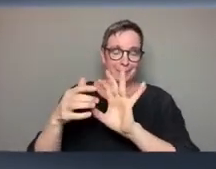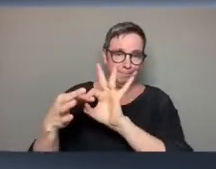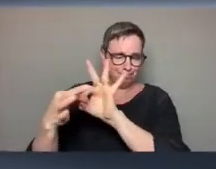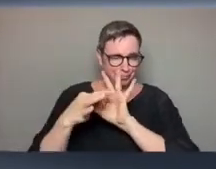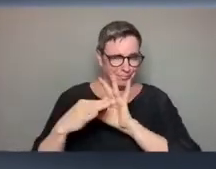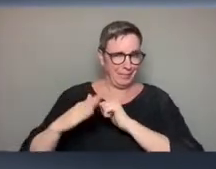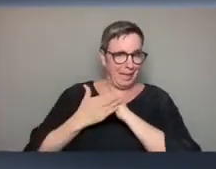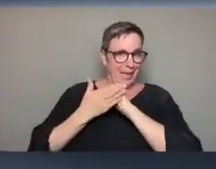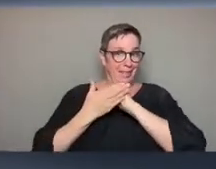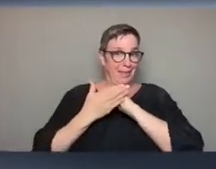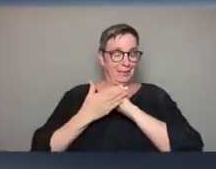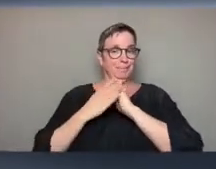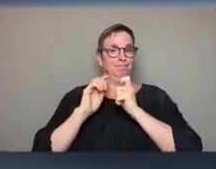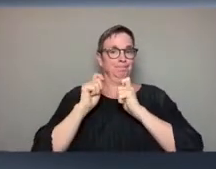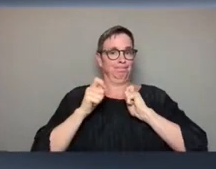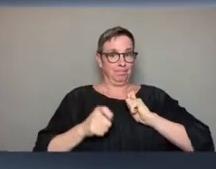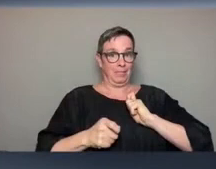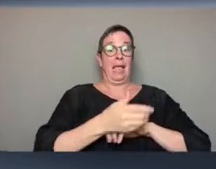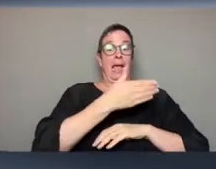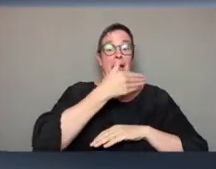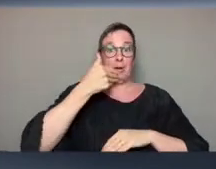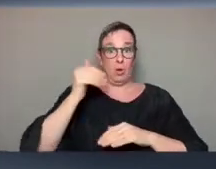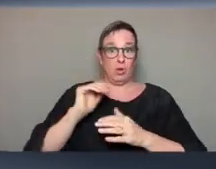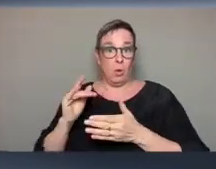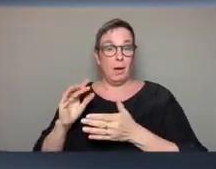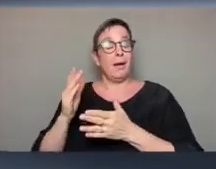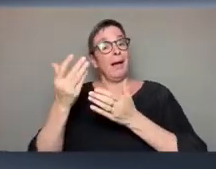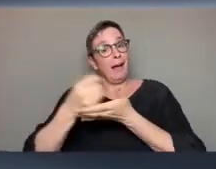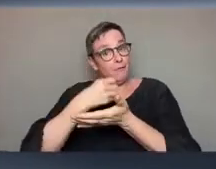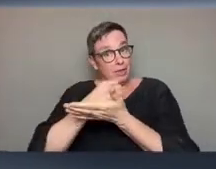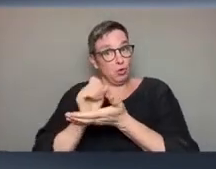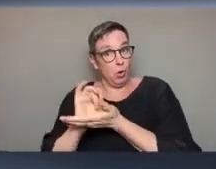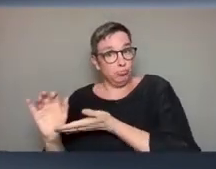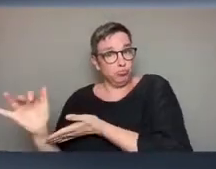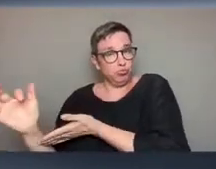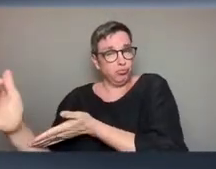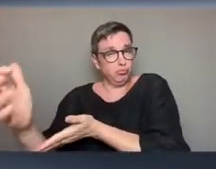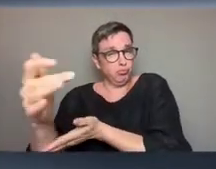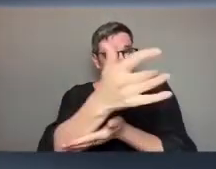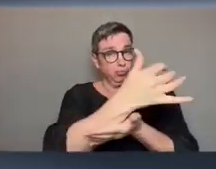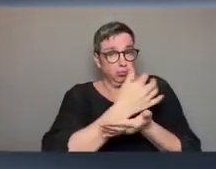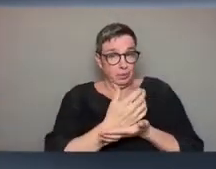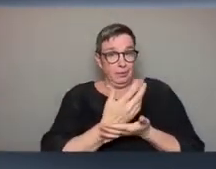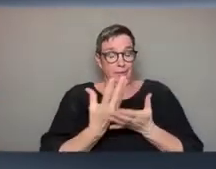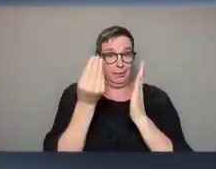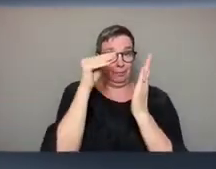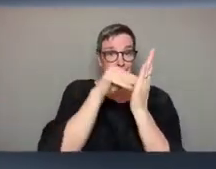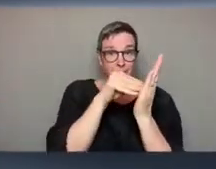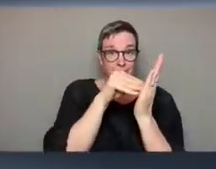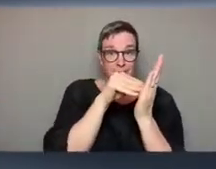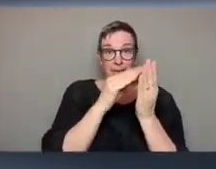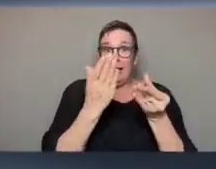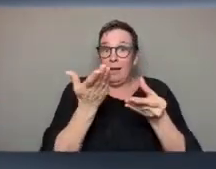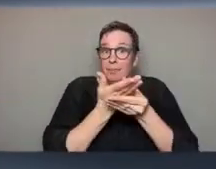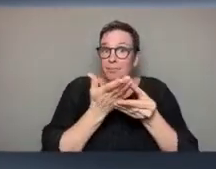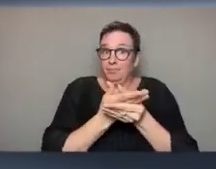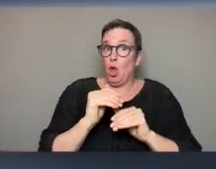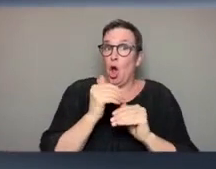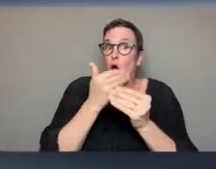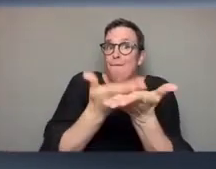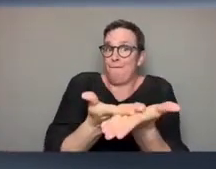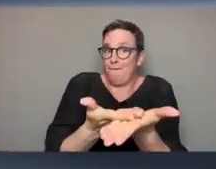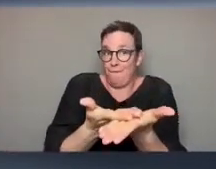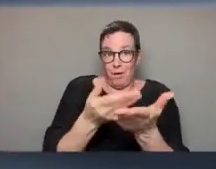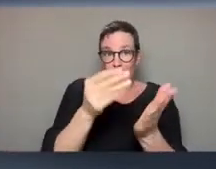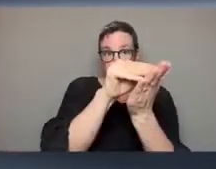premier temps, les informations ont été récoltées. Elles ont ensuite été intégrées dans notre base de données d'offres et les